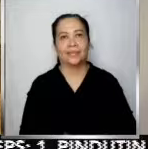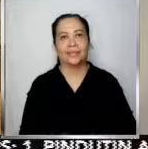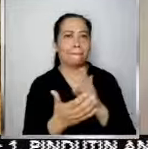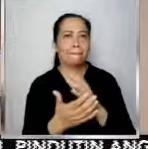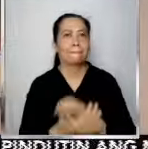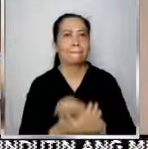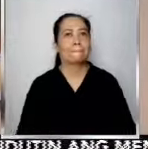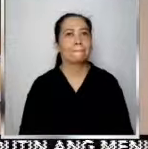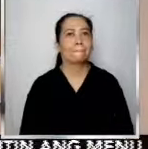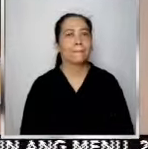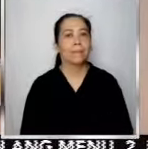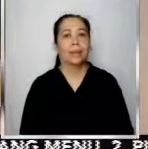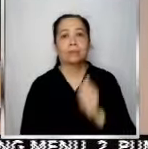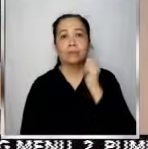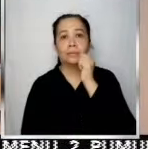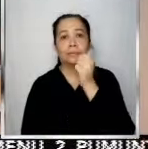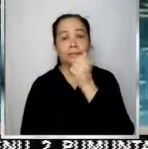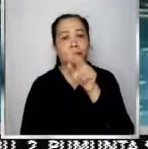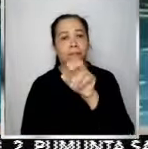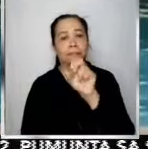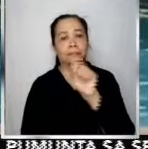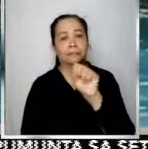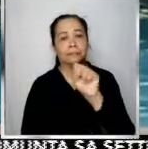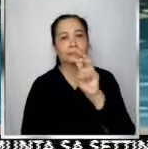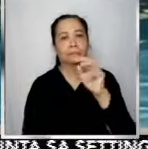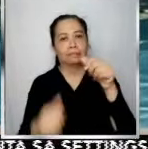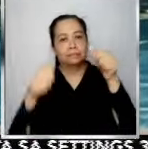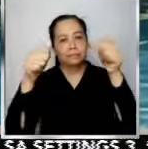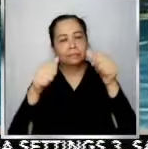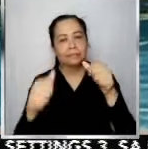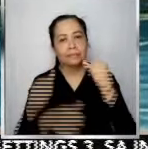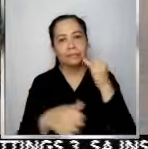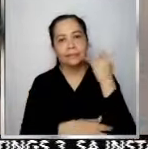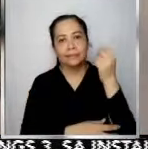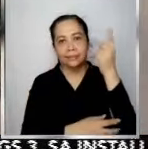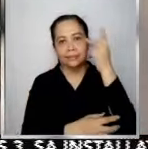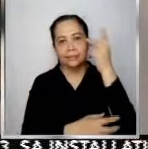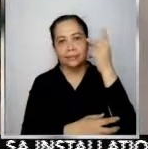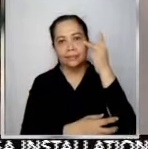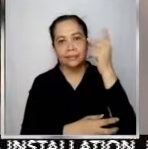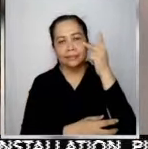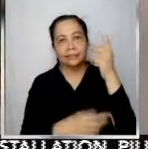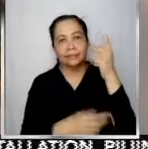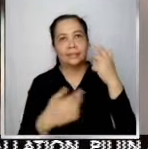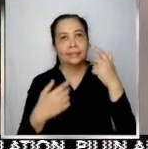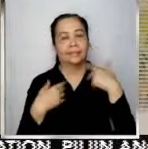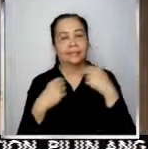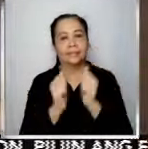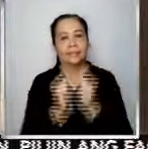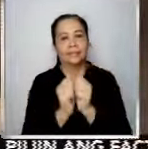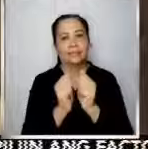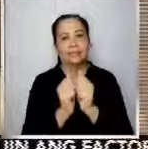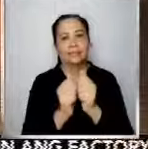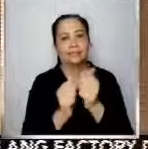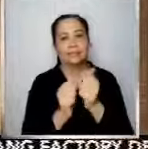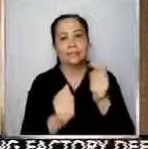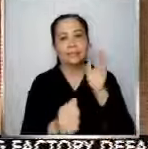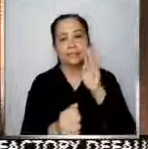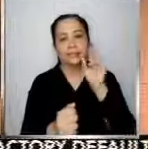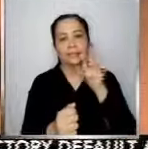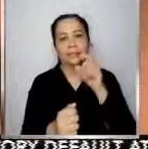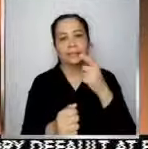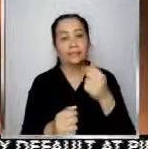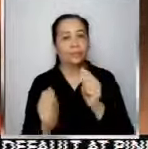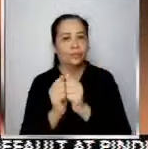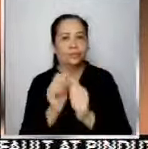Madalas makita sa social media post nina Jackie at Kobe na nakakasama ni Kobe ang kanyamang kapatid sa ina. Ngayong lockdown,